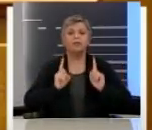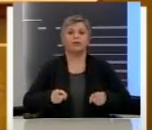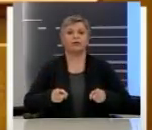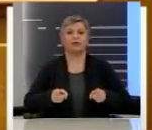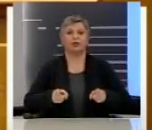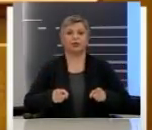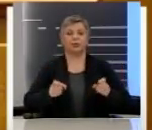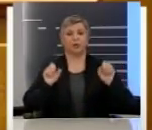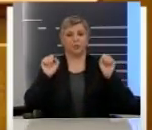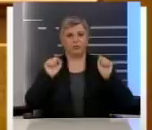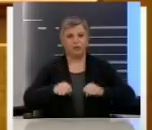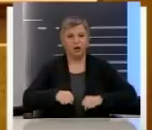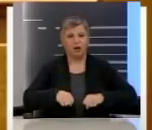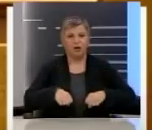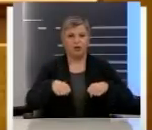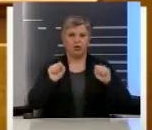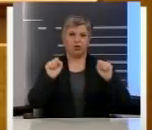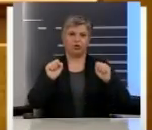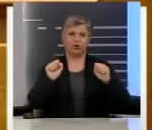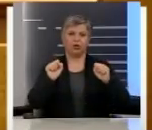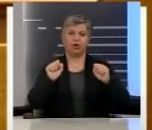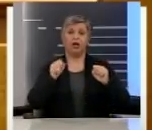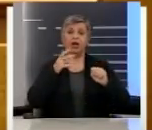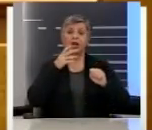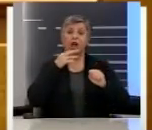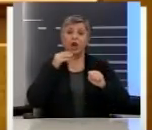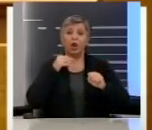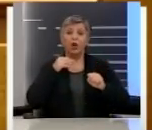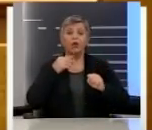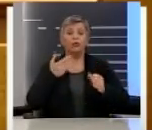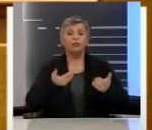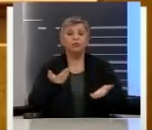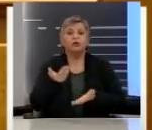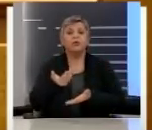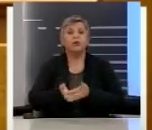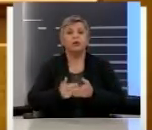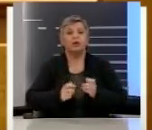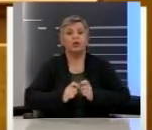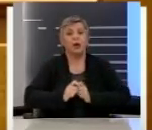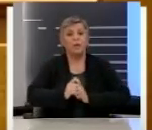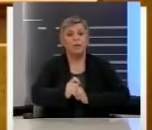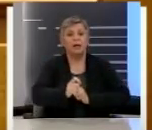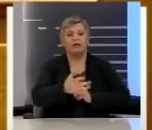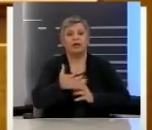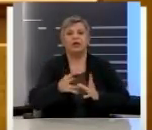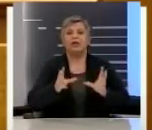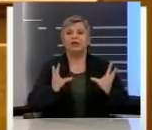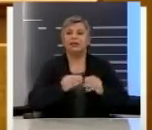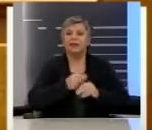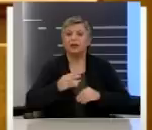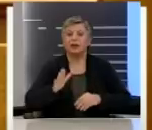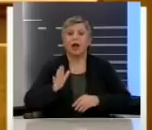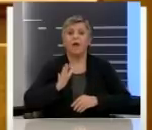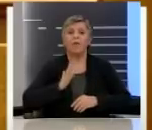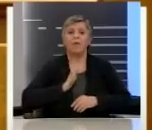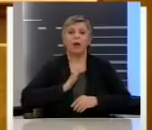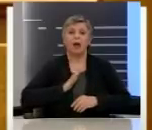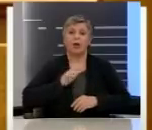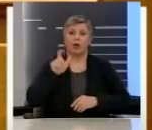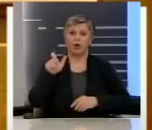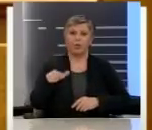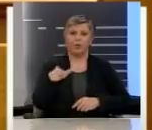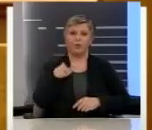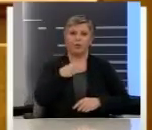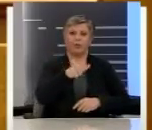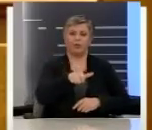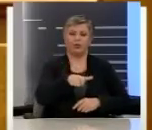κάποια μέτρα που ο χαρακτήρας και η σημασία τους για ανθρώπινες υπάρξεις και όχι για κάποιους αριθμούς πιστεύω